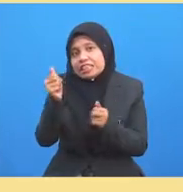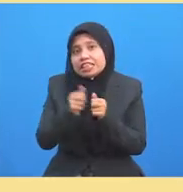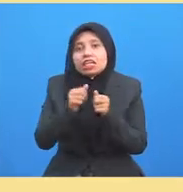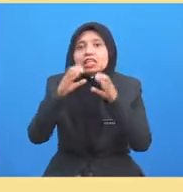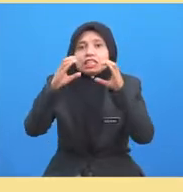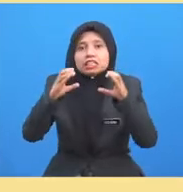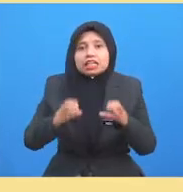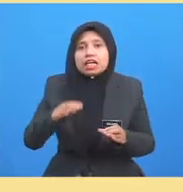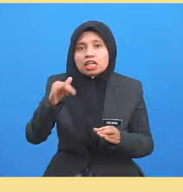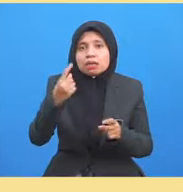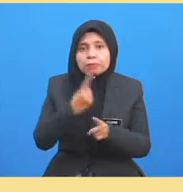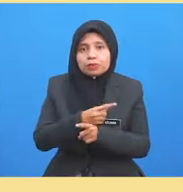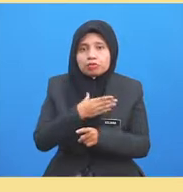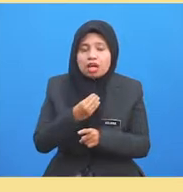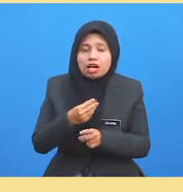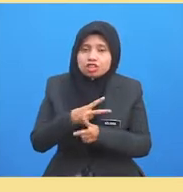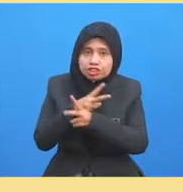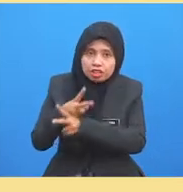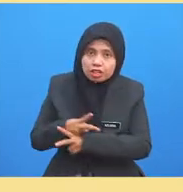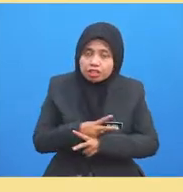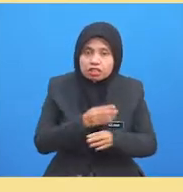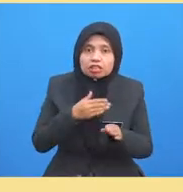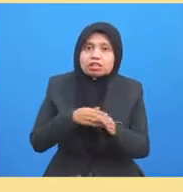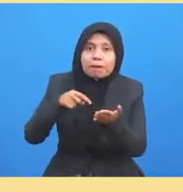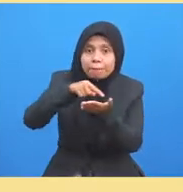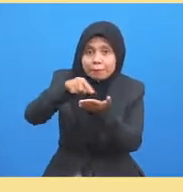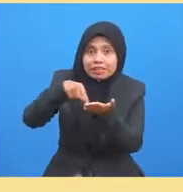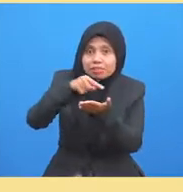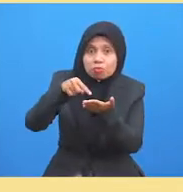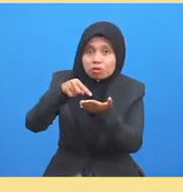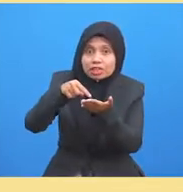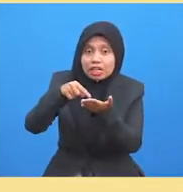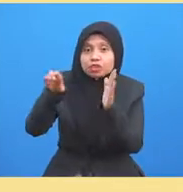dan berhati-hati pada model olokan tersebut.